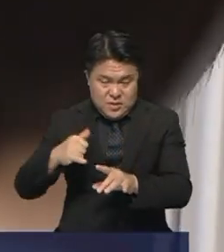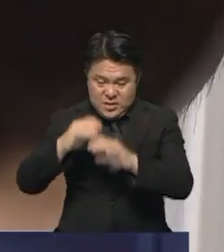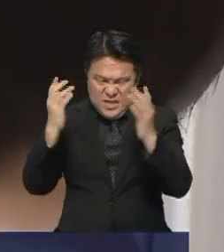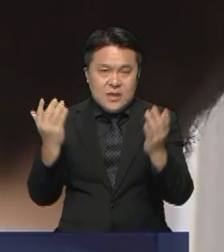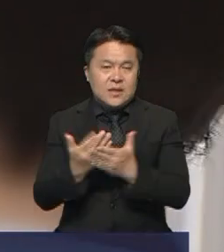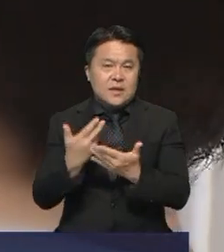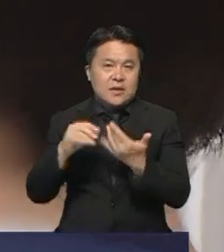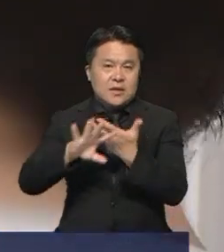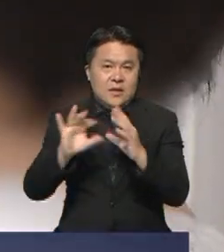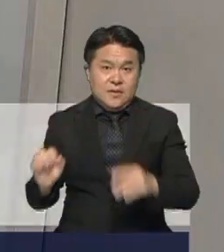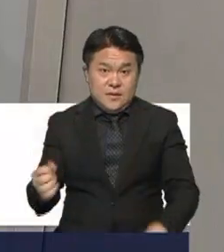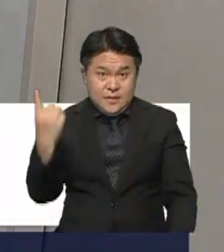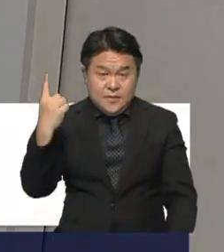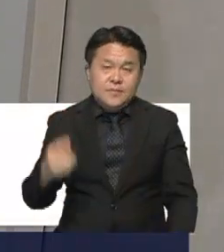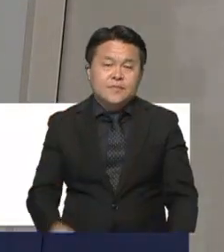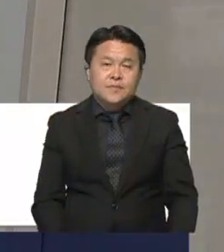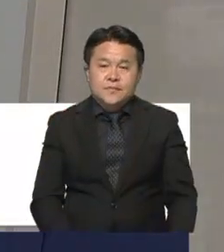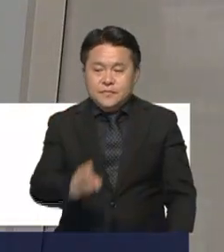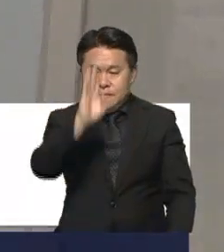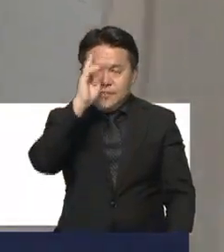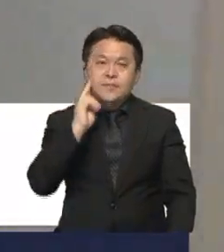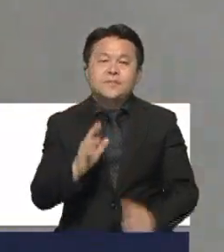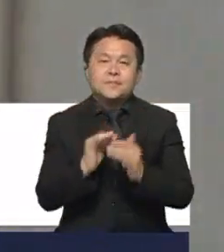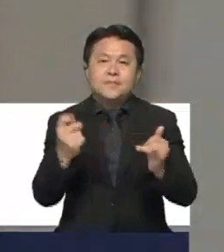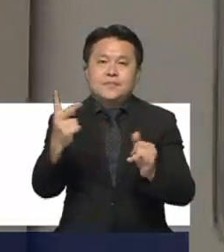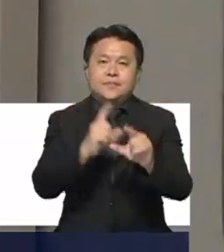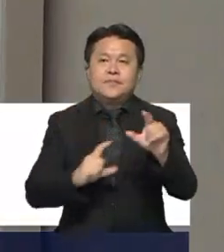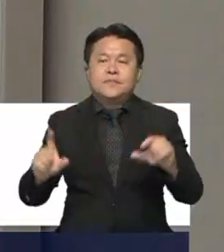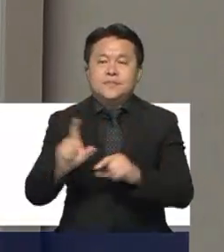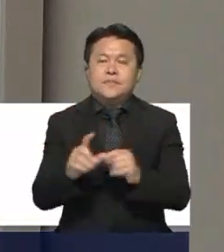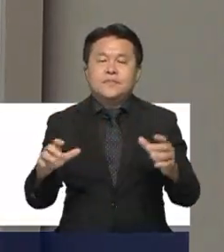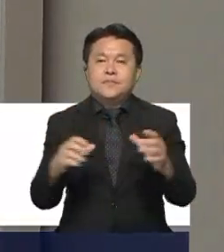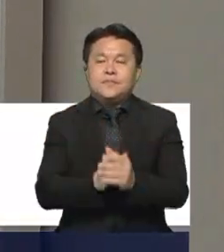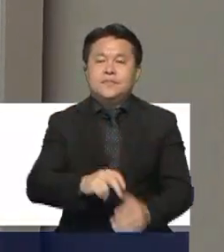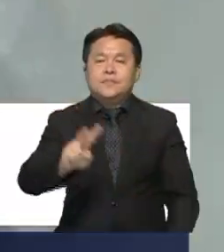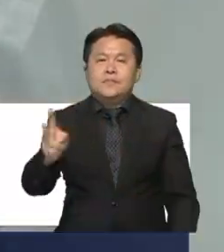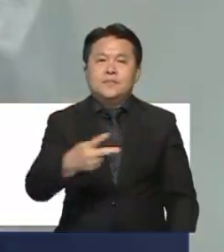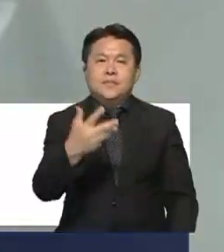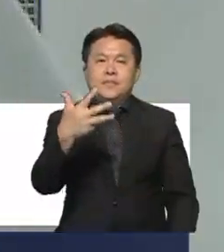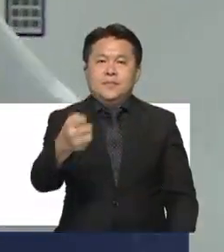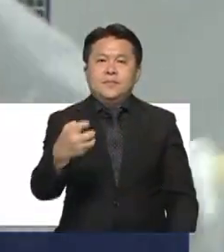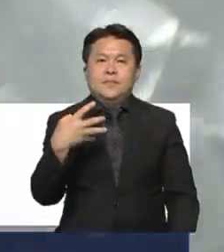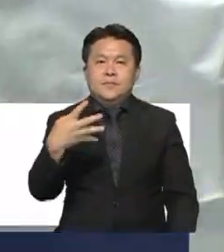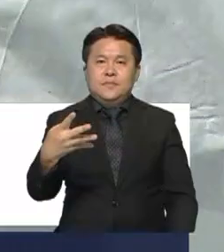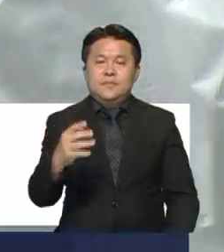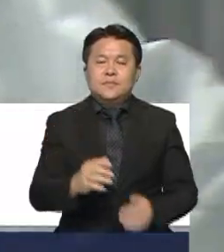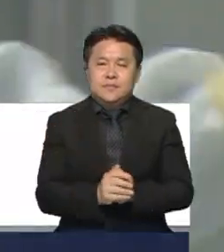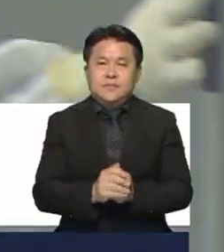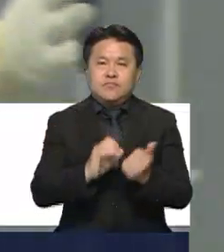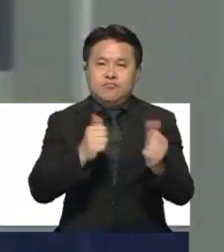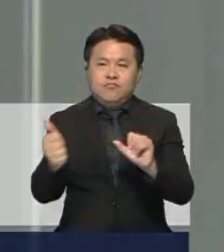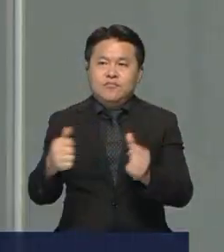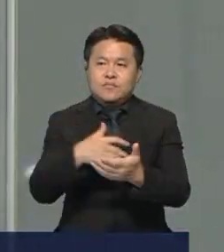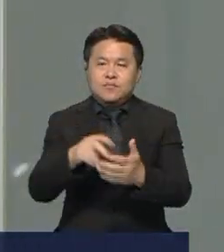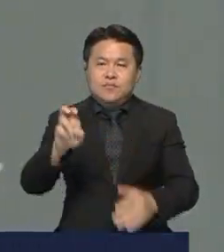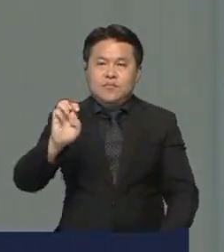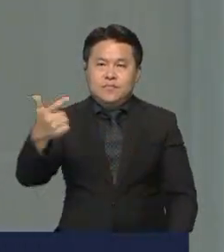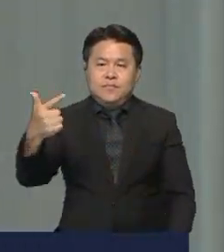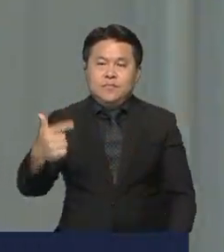확인됐습니다. 위중증 환자는 전날보다 2명 늘어난 284명이었고 사망자는